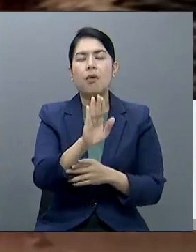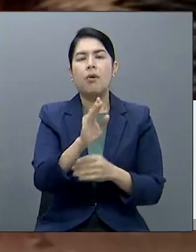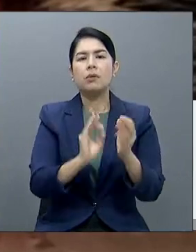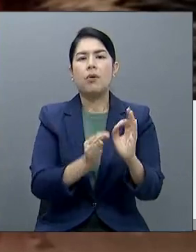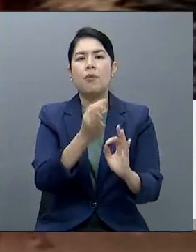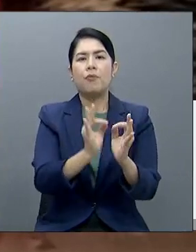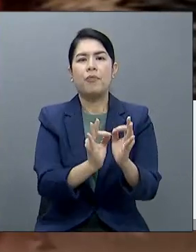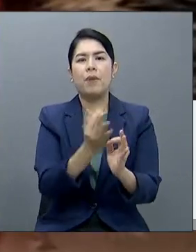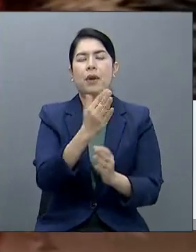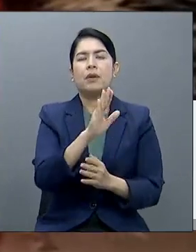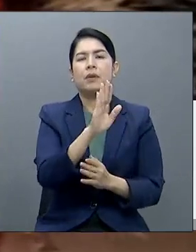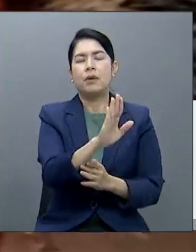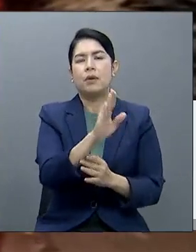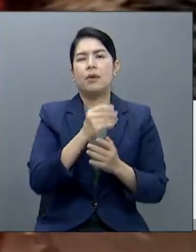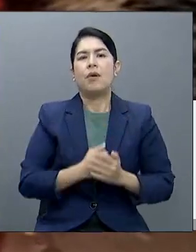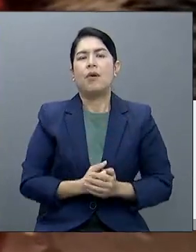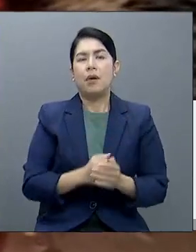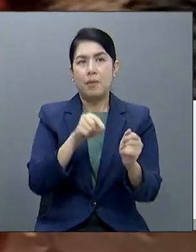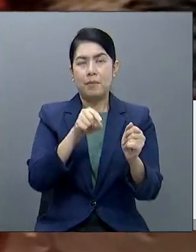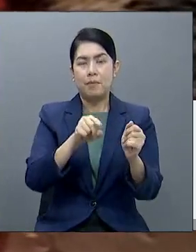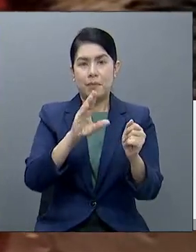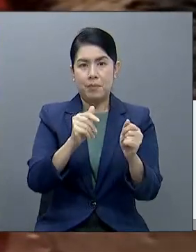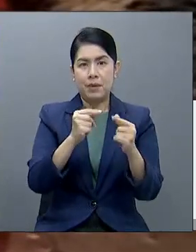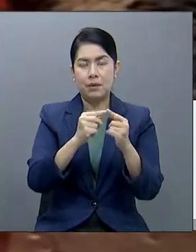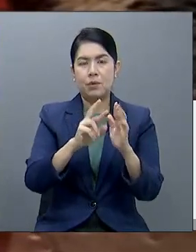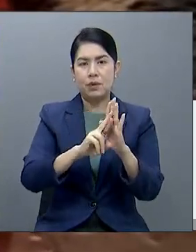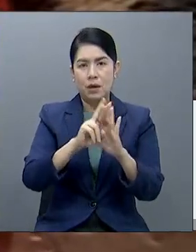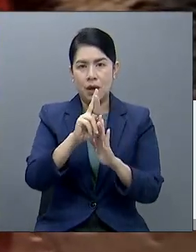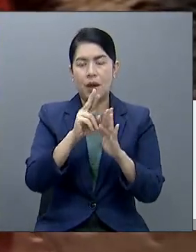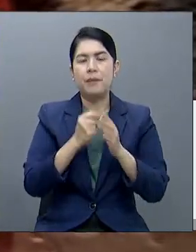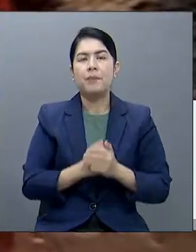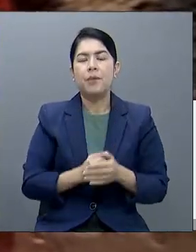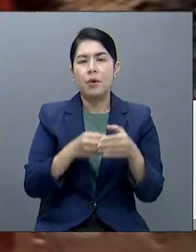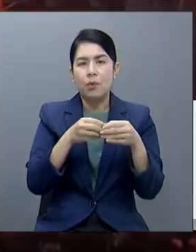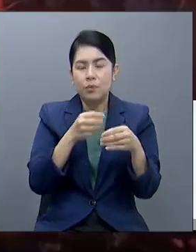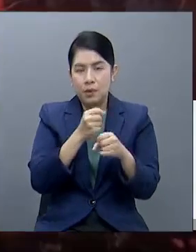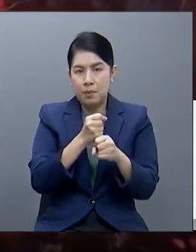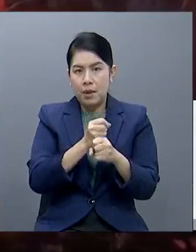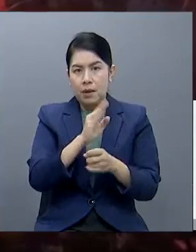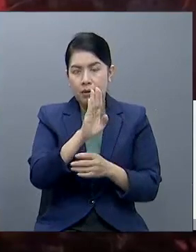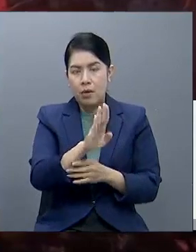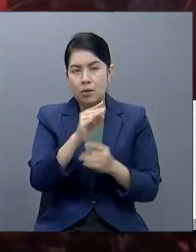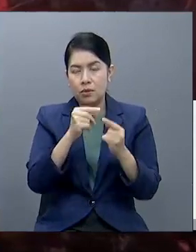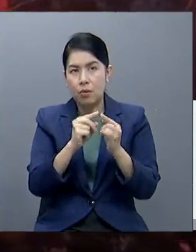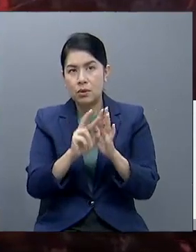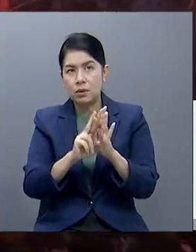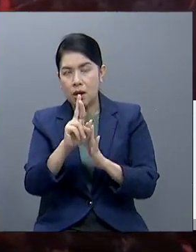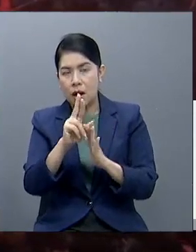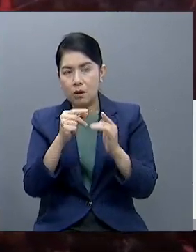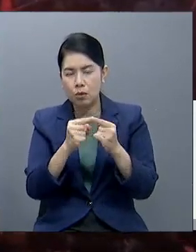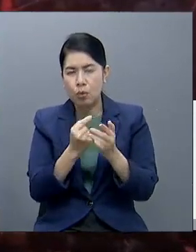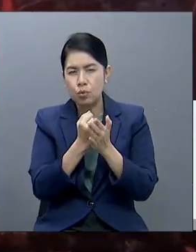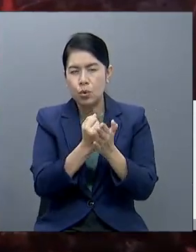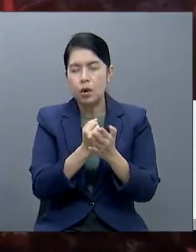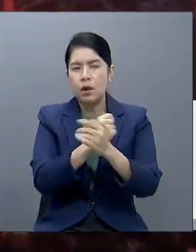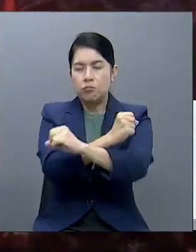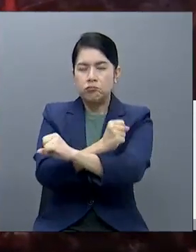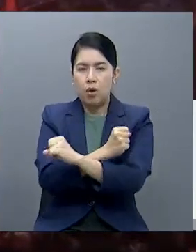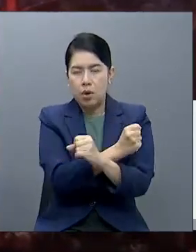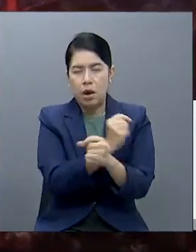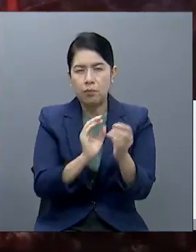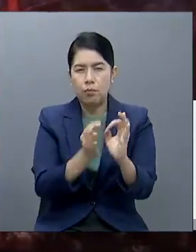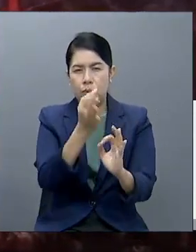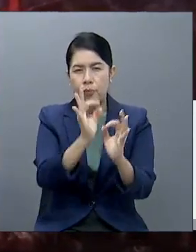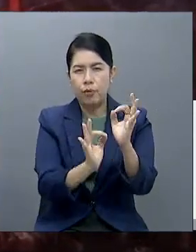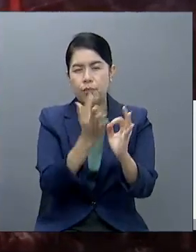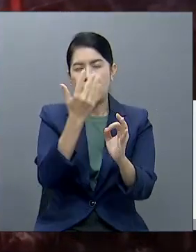นป่างิ้วตำบลรอบเวียงอำเภอเมืองเชียงรายเจ้าหน้าที่เทศบาลนครเชียงรายเร่งดับไฟป้องกันไฟลุกลามเข้าชุมชนสาเห